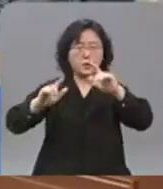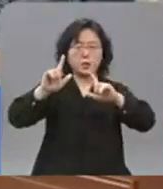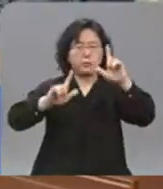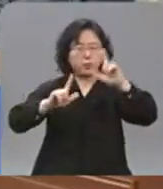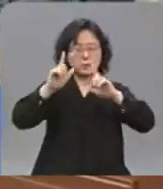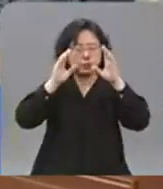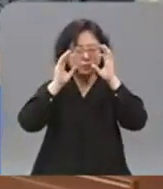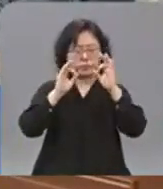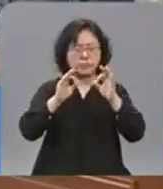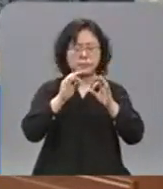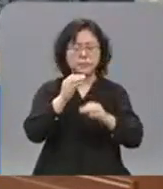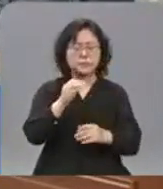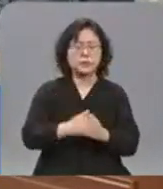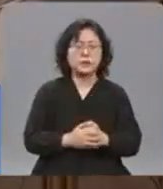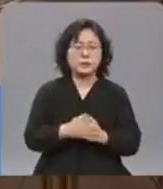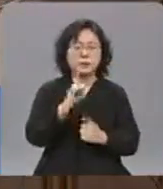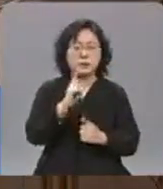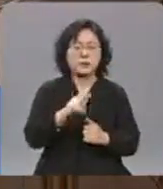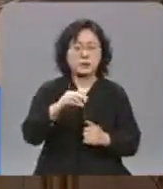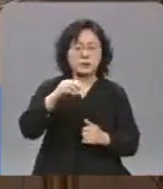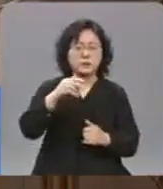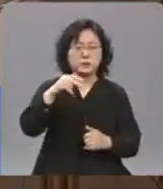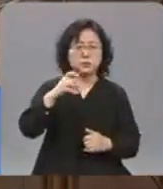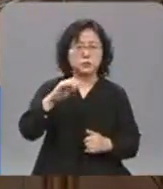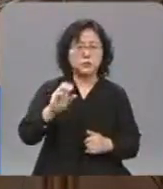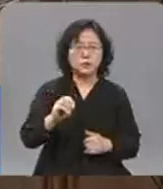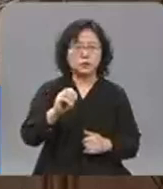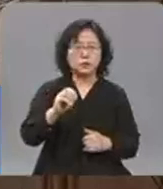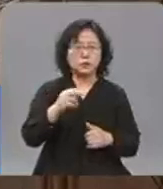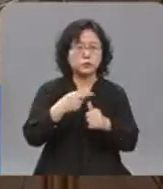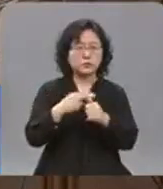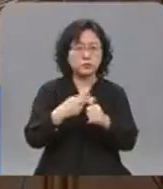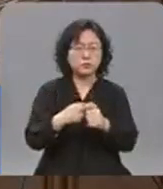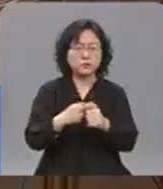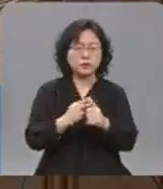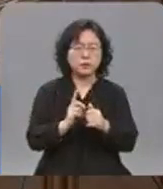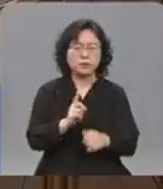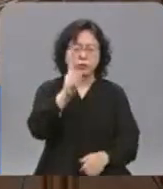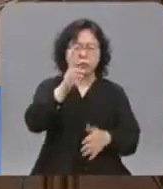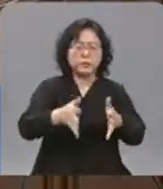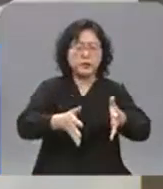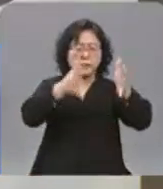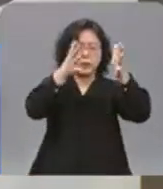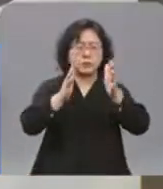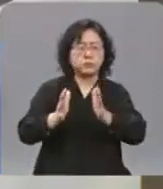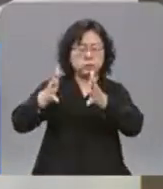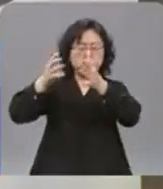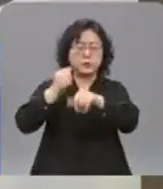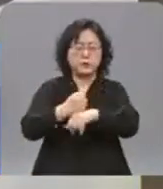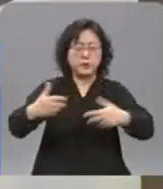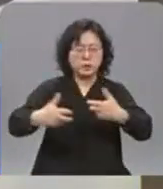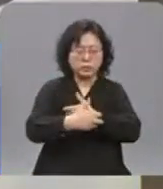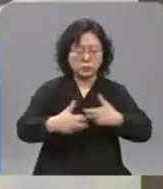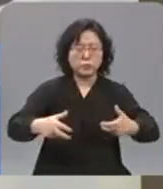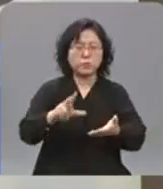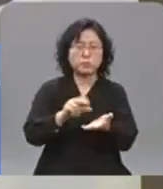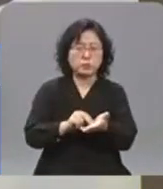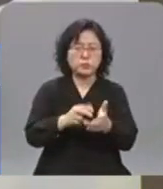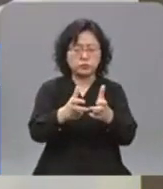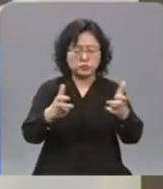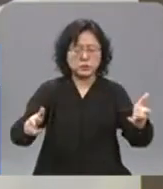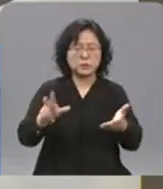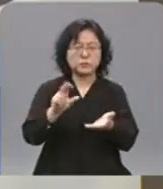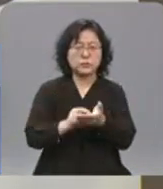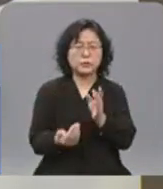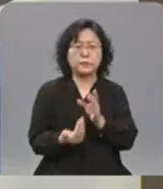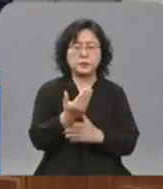수 있다고 주장했습니다. 반면 조진상 동신대 교수는 초고층 아파트가 난립하면 교통 혼잡과 주차난